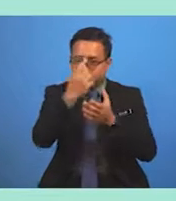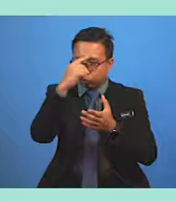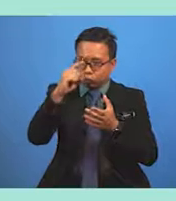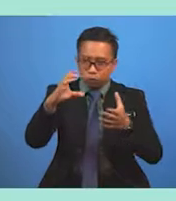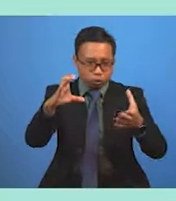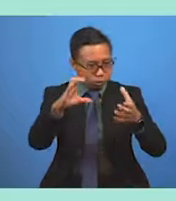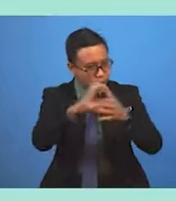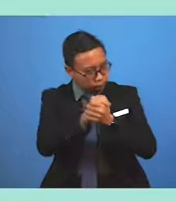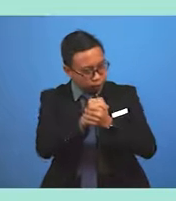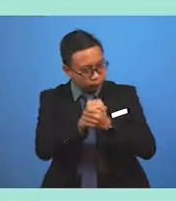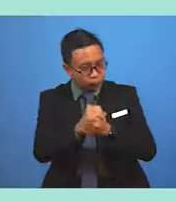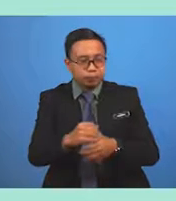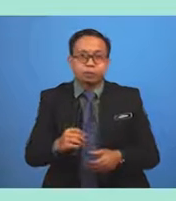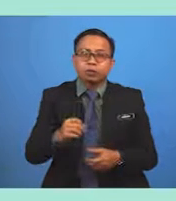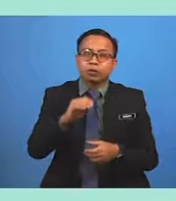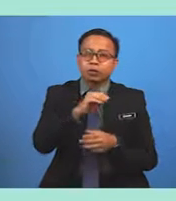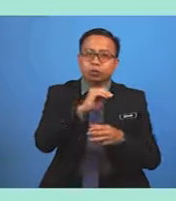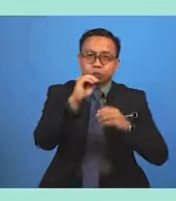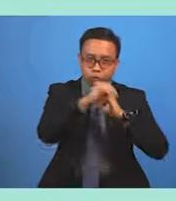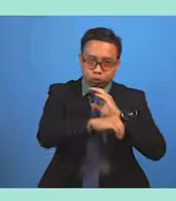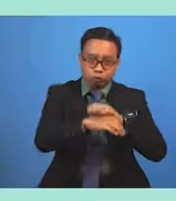di permukaan air.